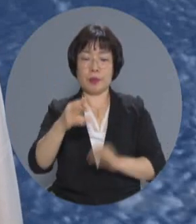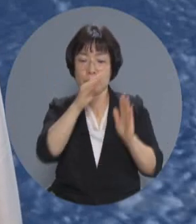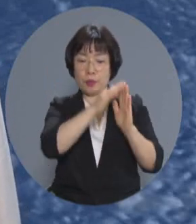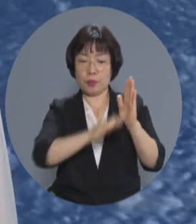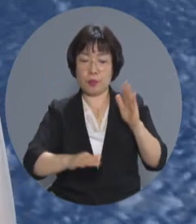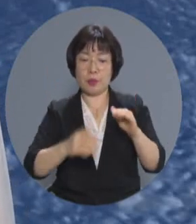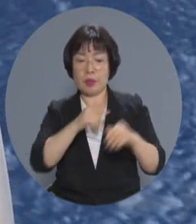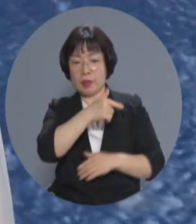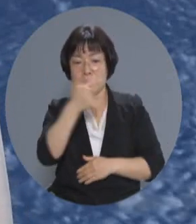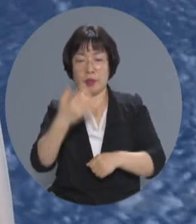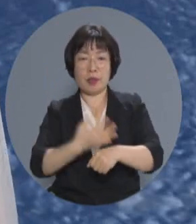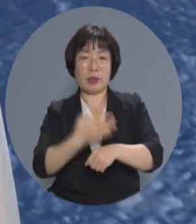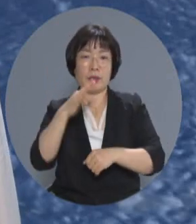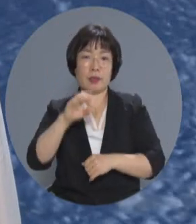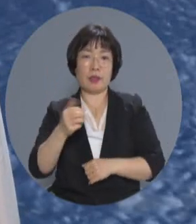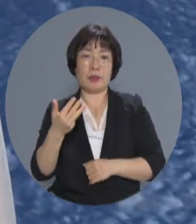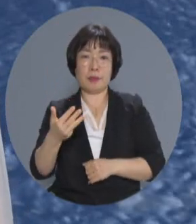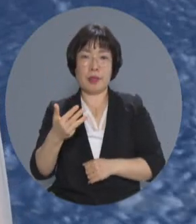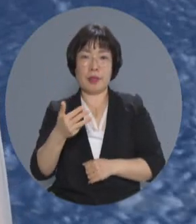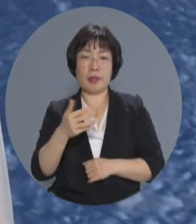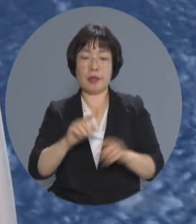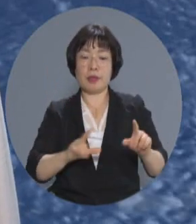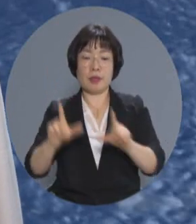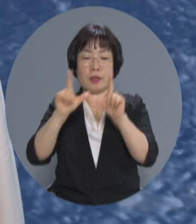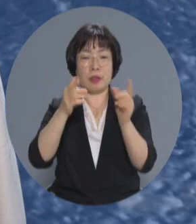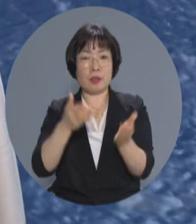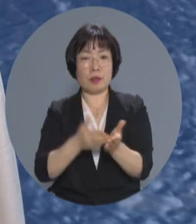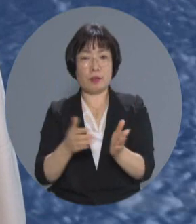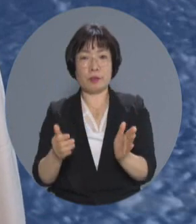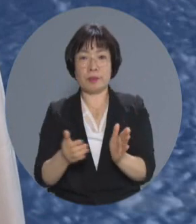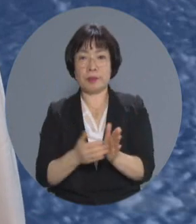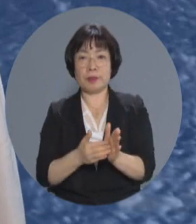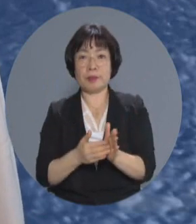시간은 낮 4시 48분입니다 지금까지 생활 포커스 송유라였습니다